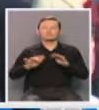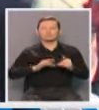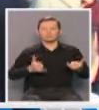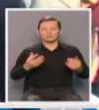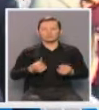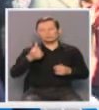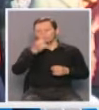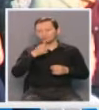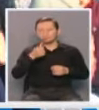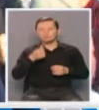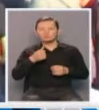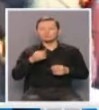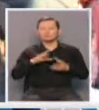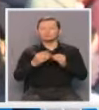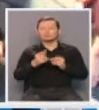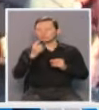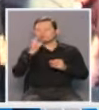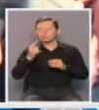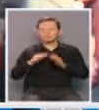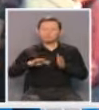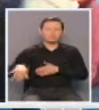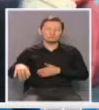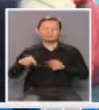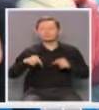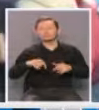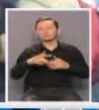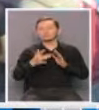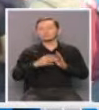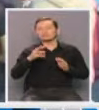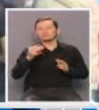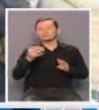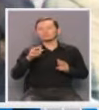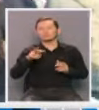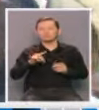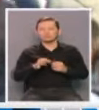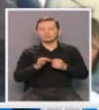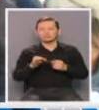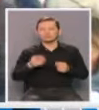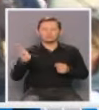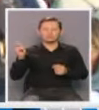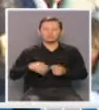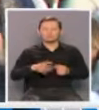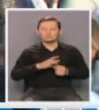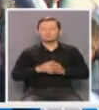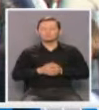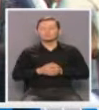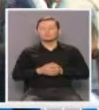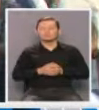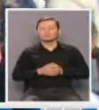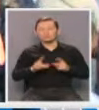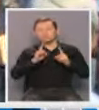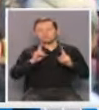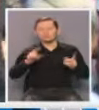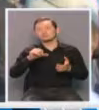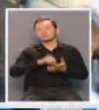жыл қанша шақырымды артқа тастап, мына осы Миялы өңіріне келіп отырмыз. Және ерекше кеш